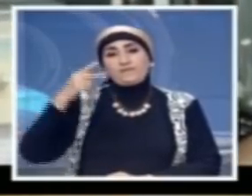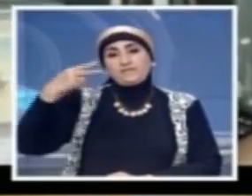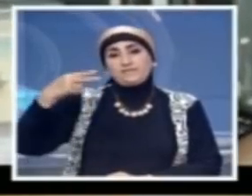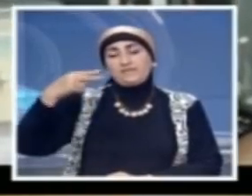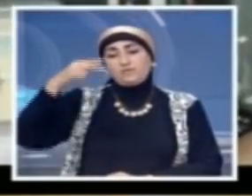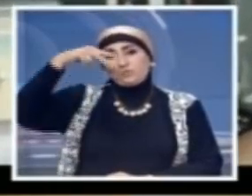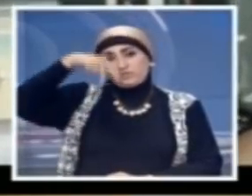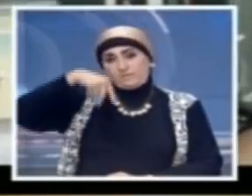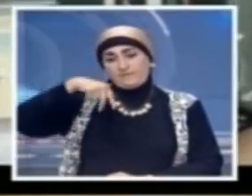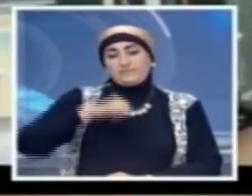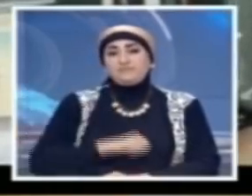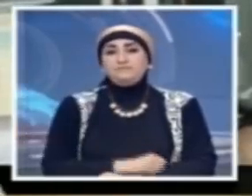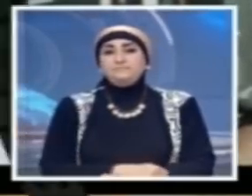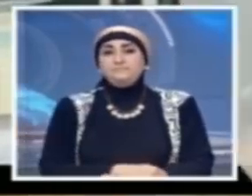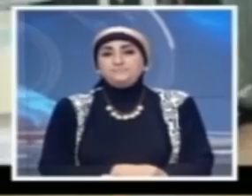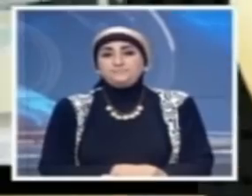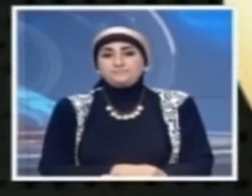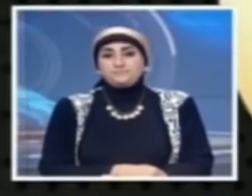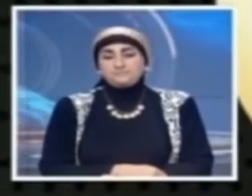32,326,782 جنيها.